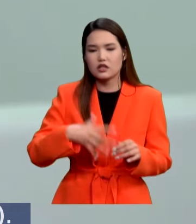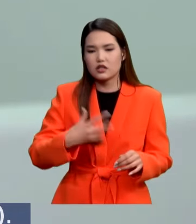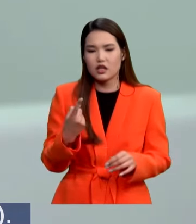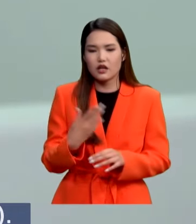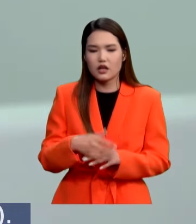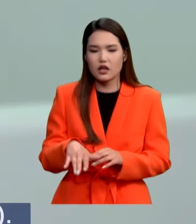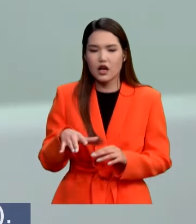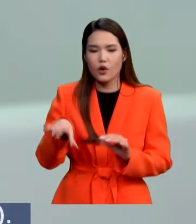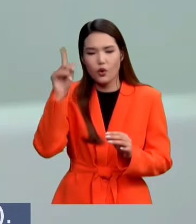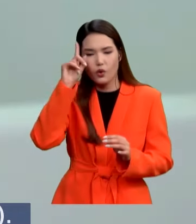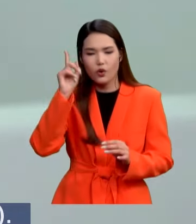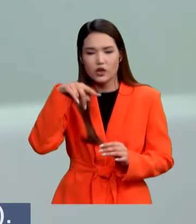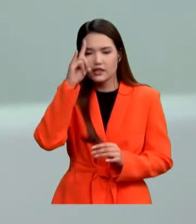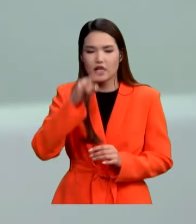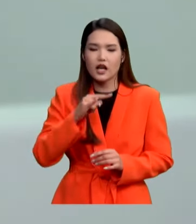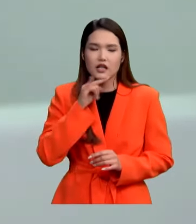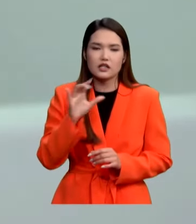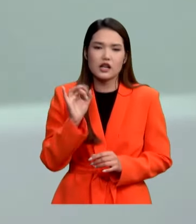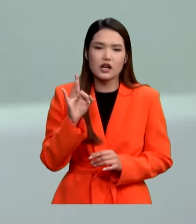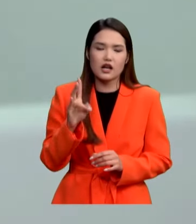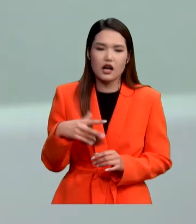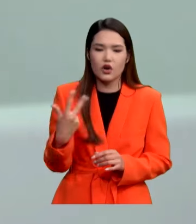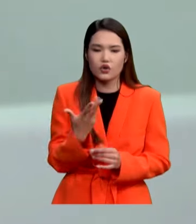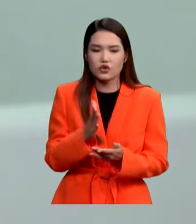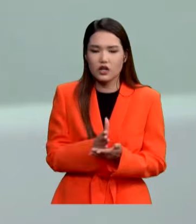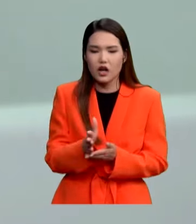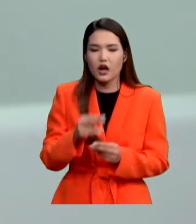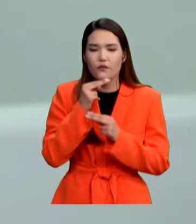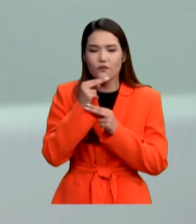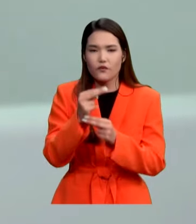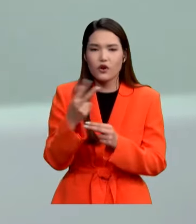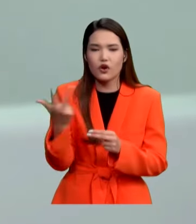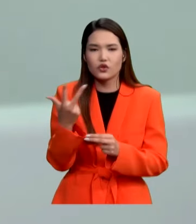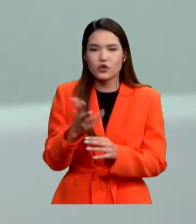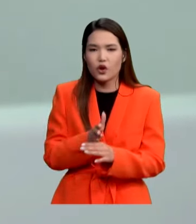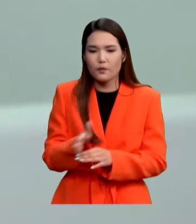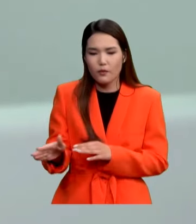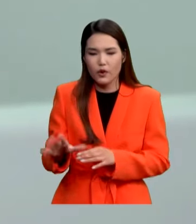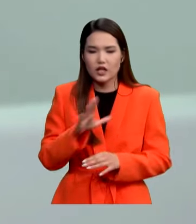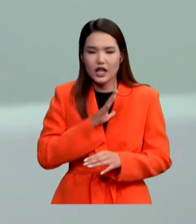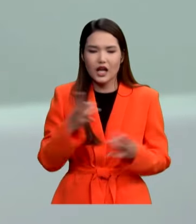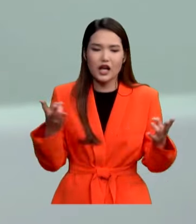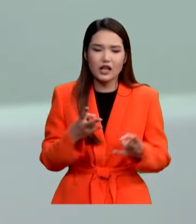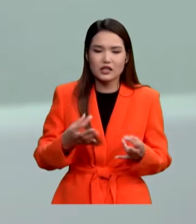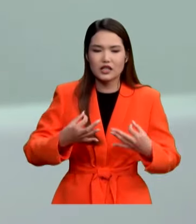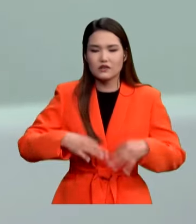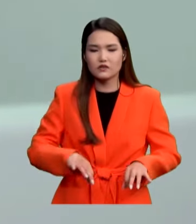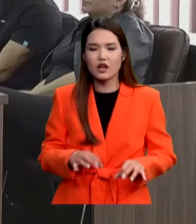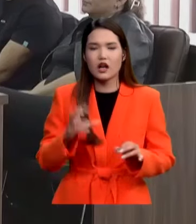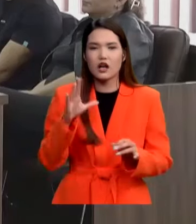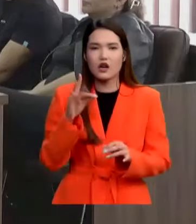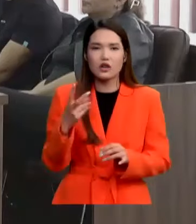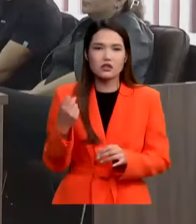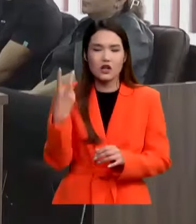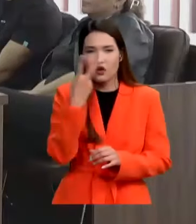тағайындаңыздар. Қазақстан Республикасы Қылмыстық кодексінің 351 бабының 3-ші бөлігімен 8 жылға бас бостандығынан айыру жазасын